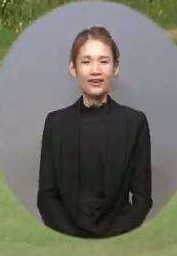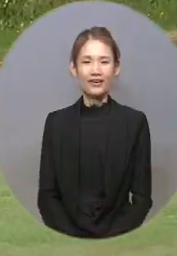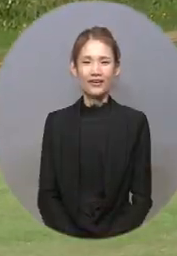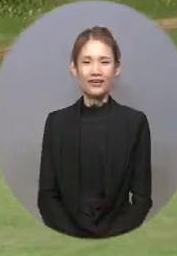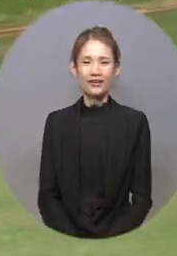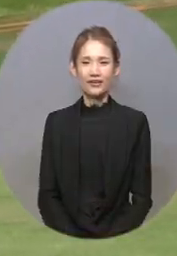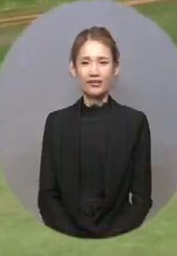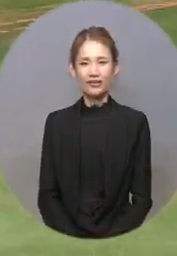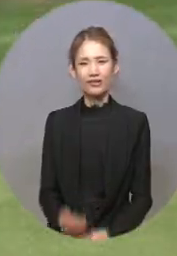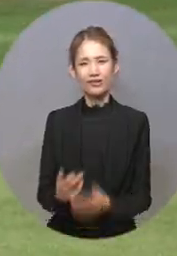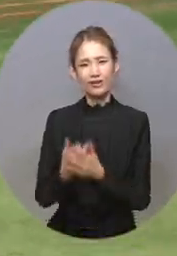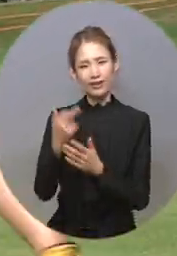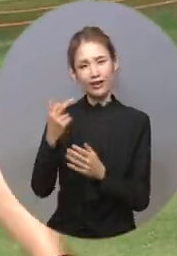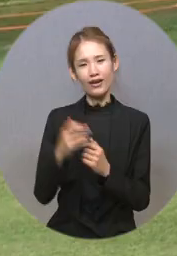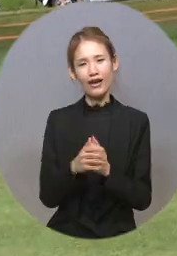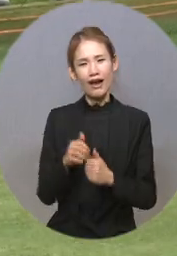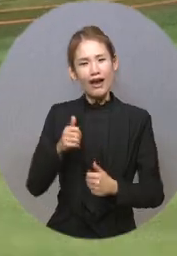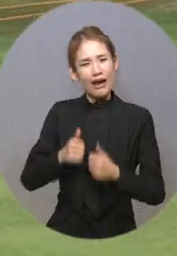어? 아, 오빠, 경쟁